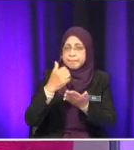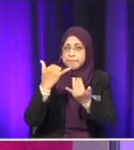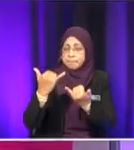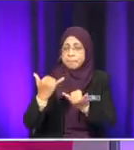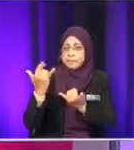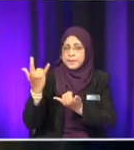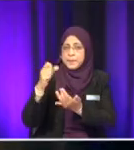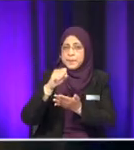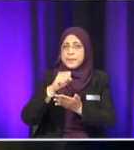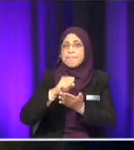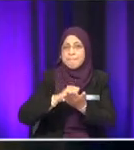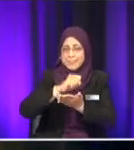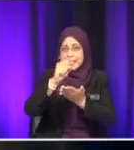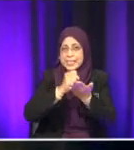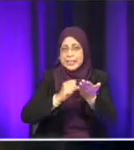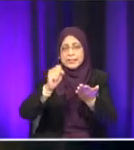adalah